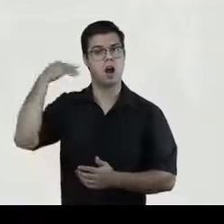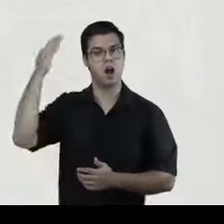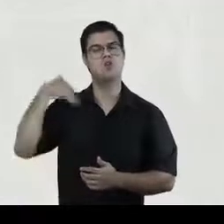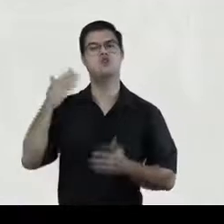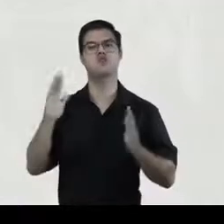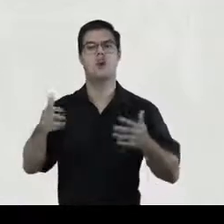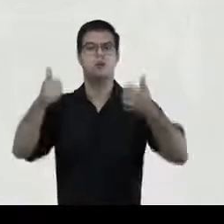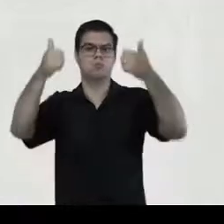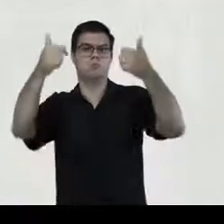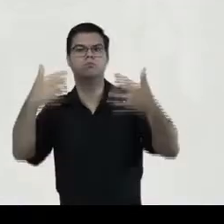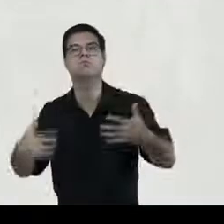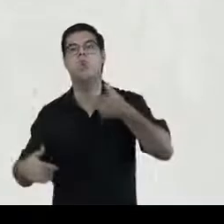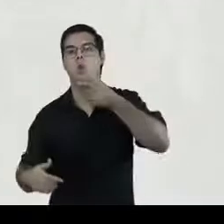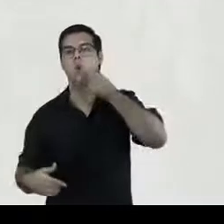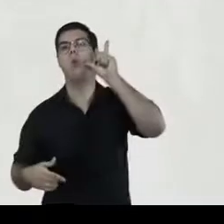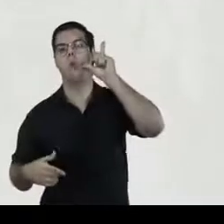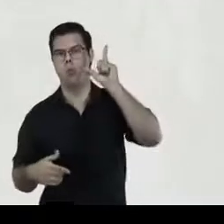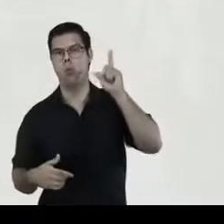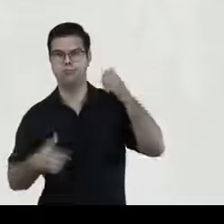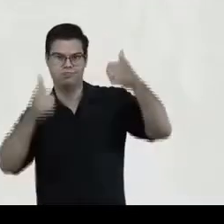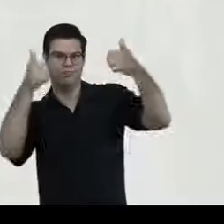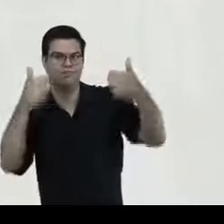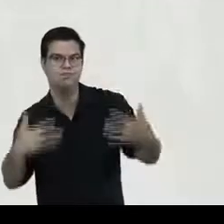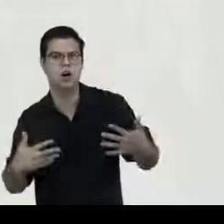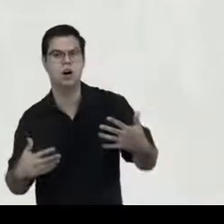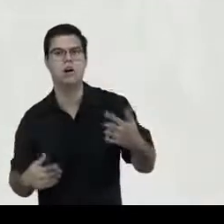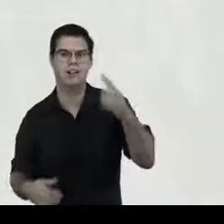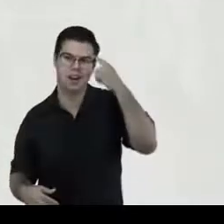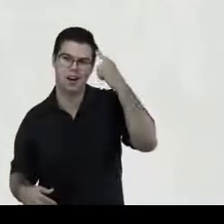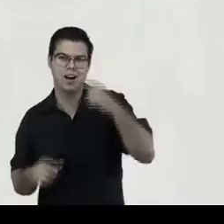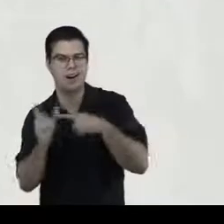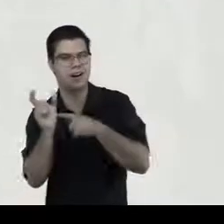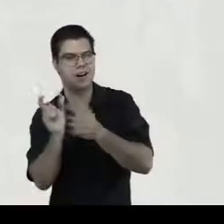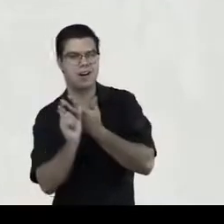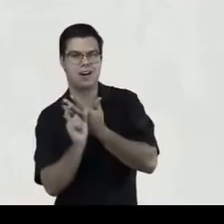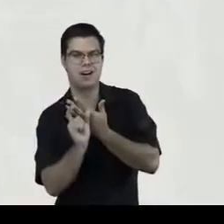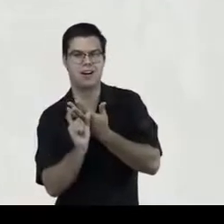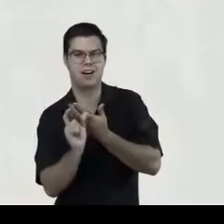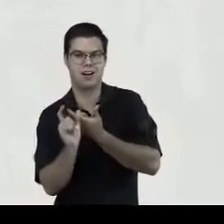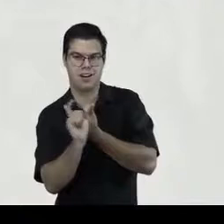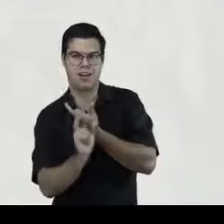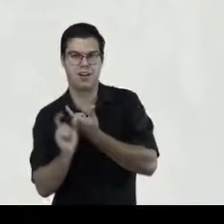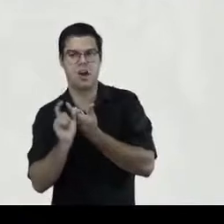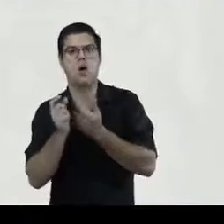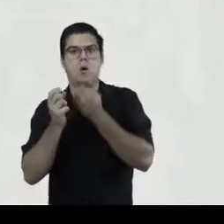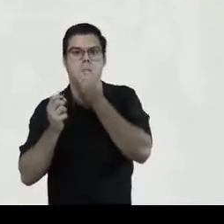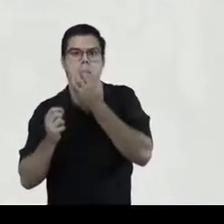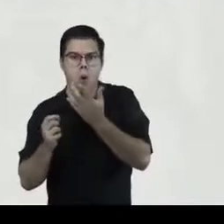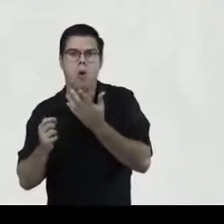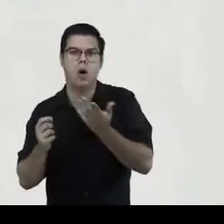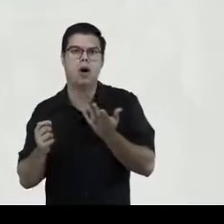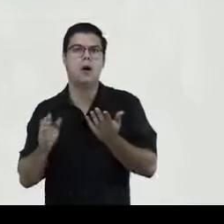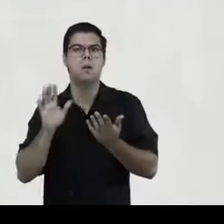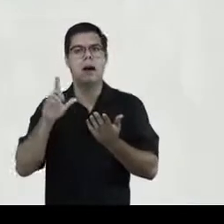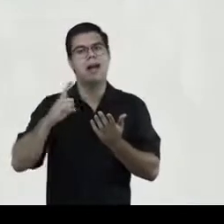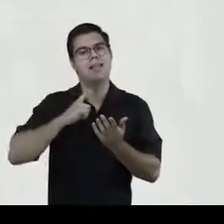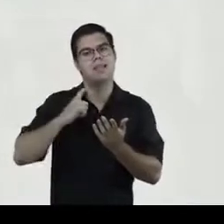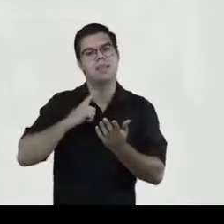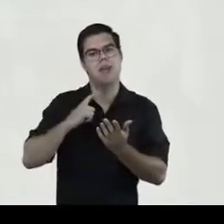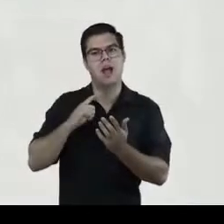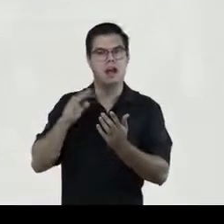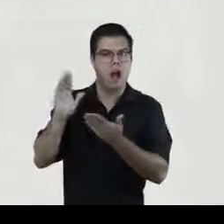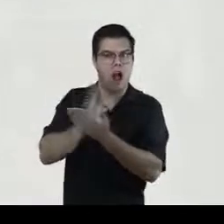Diese Technik ist toll, aber sie hat ihre Einschränkungen. Sie ist